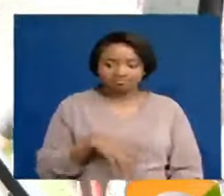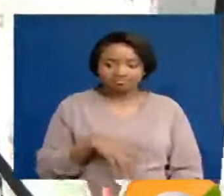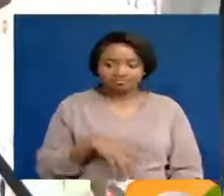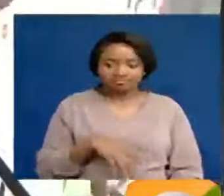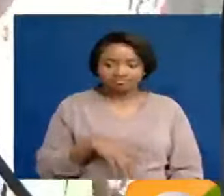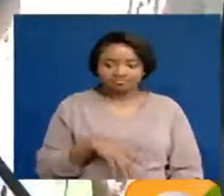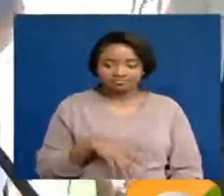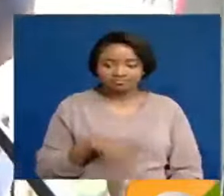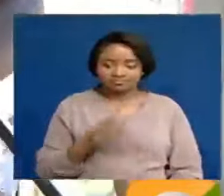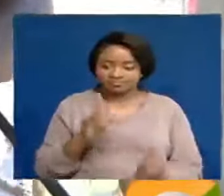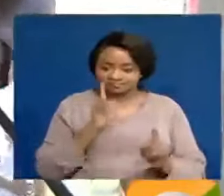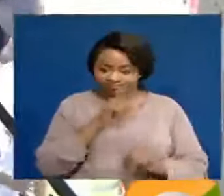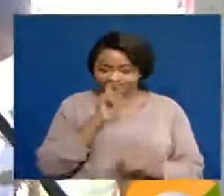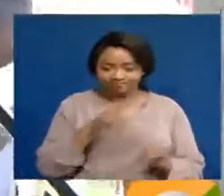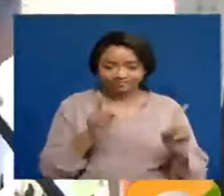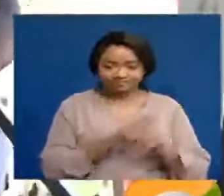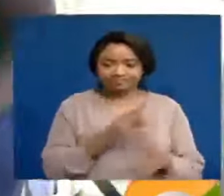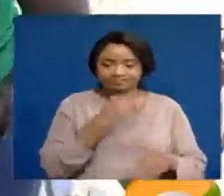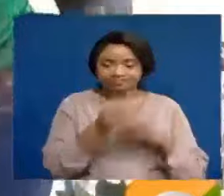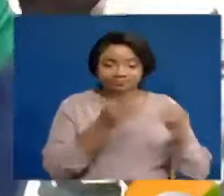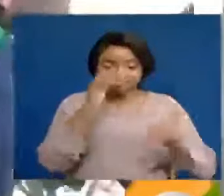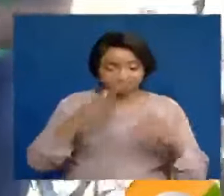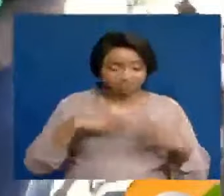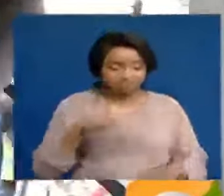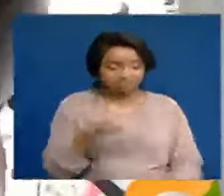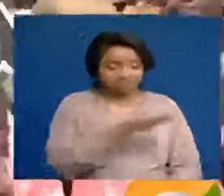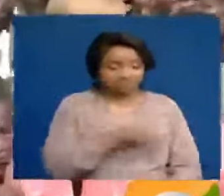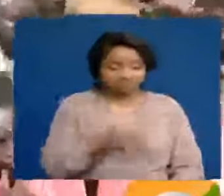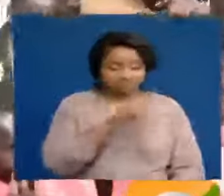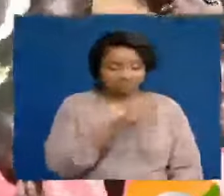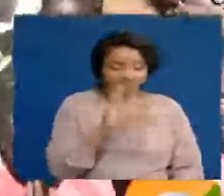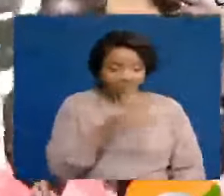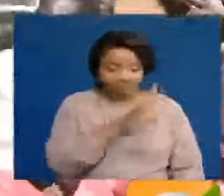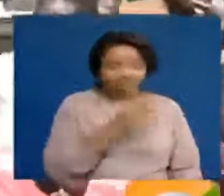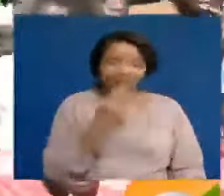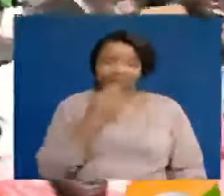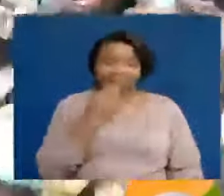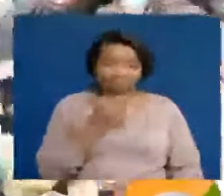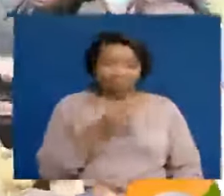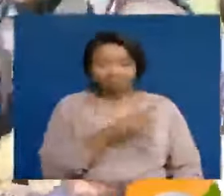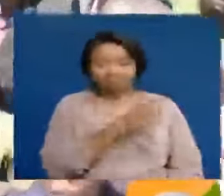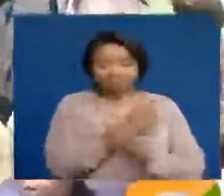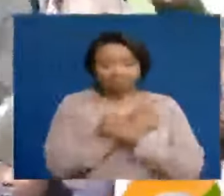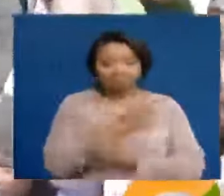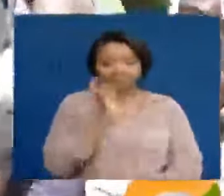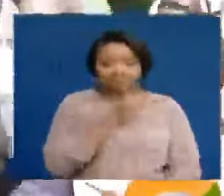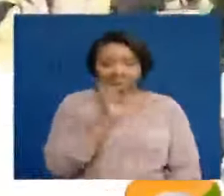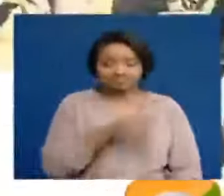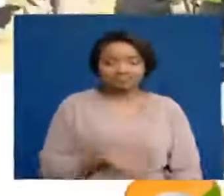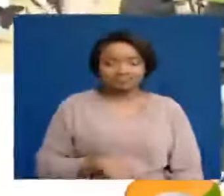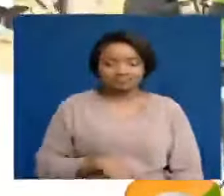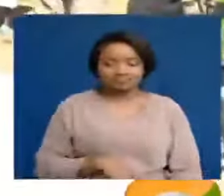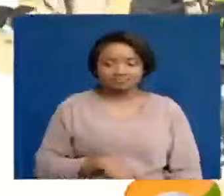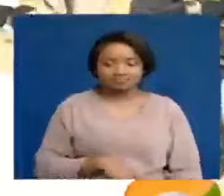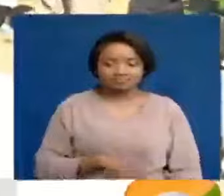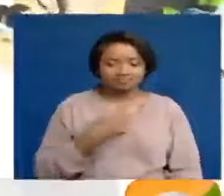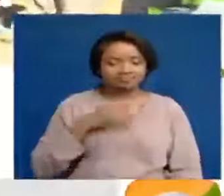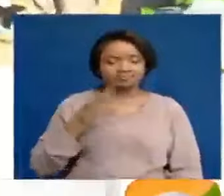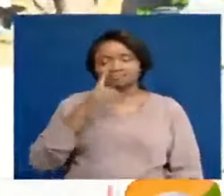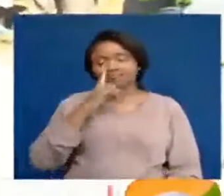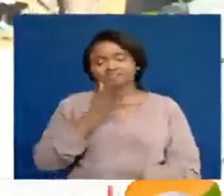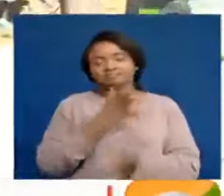Zawadi za kuku zinazothaminiwa sana katika maeneo haya zilikuwa kwa wingi. Nimekuwa huko nyumbani nikasikia mdundo mdundo,